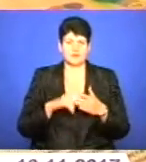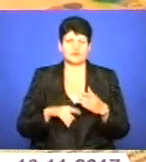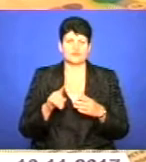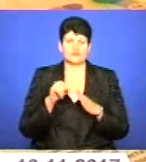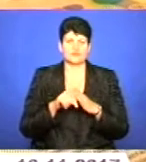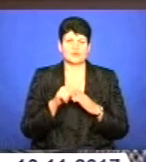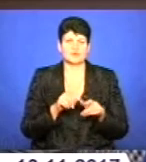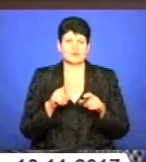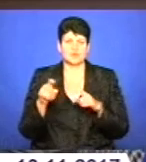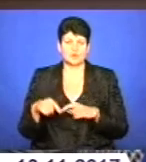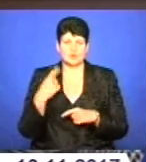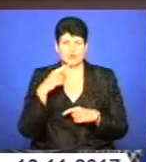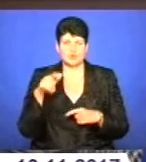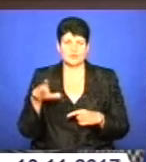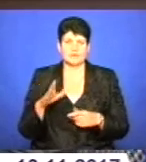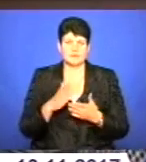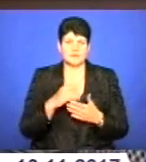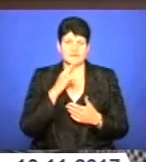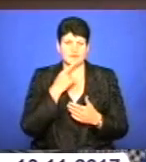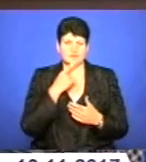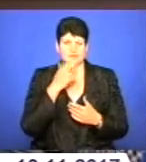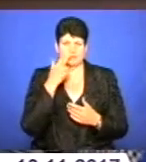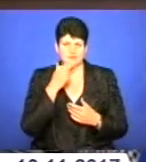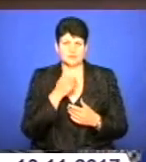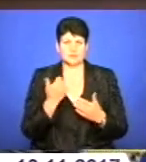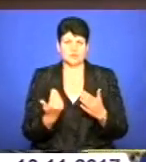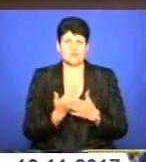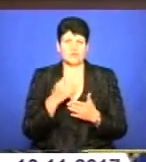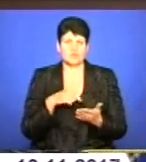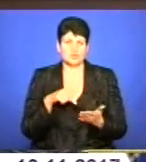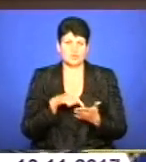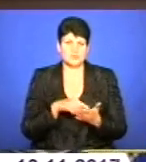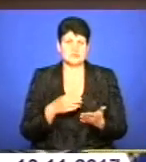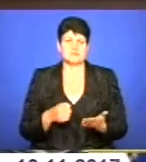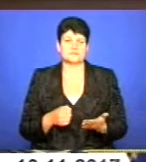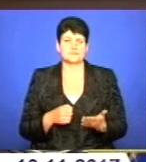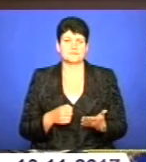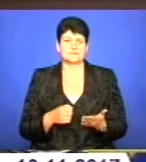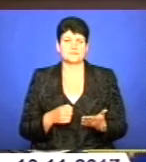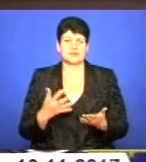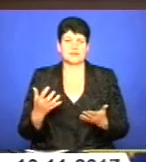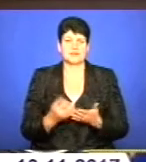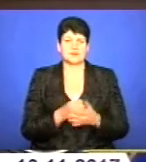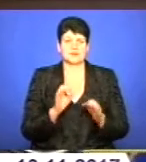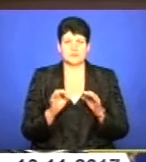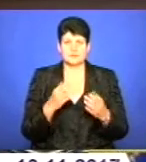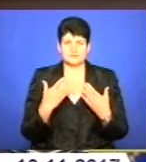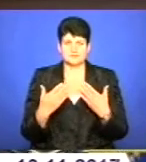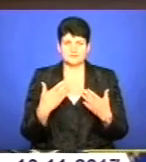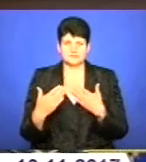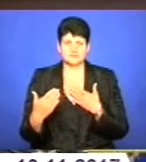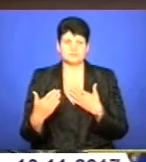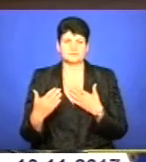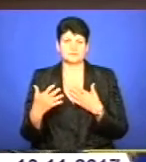внутрішньо переміщеним особам є досить тяжко адаптуватися в новому місті, знайти нормальний контакт, інтегруватися